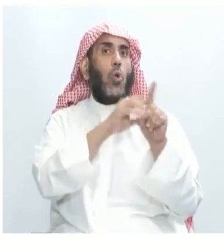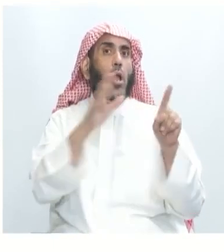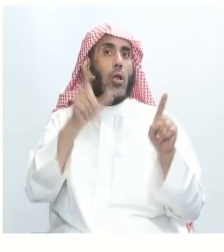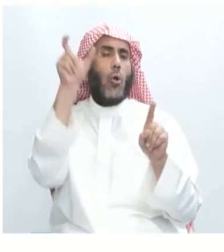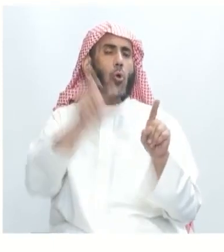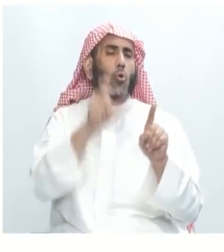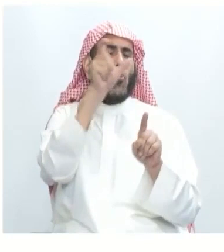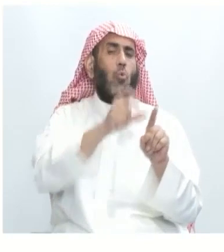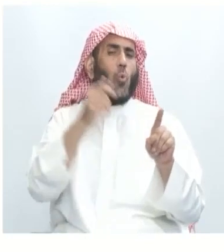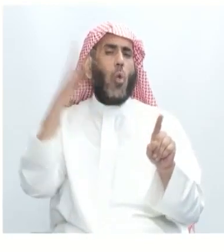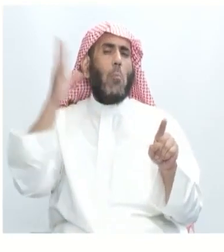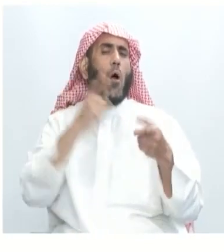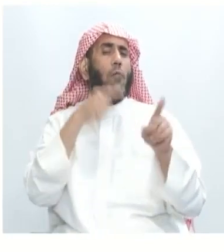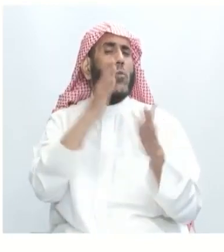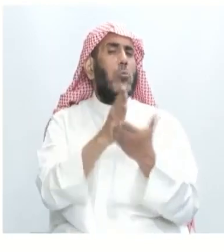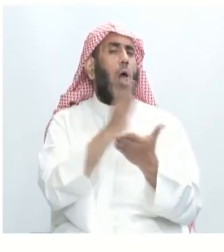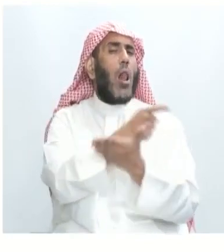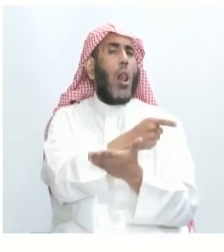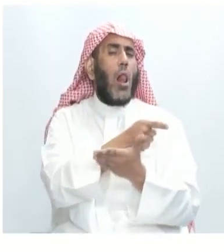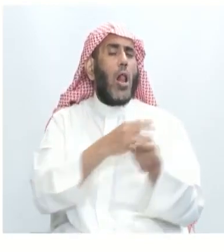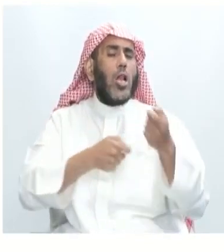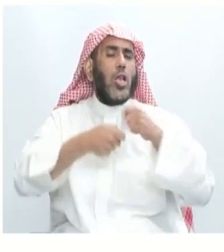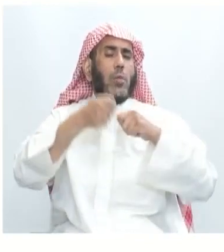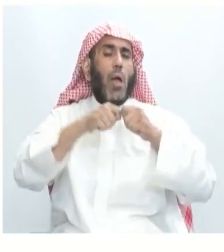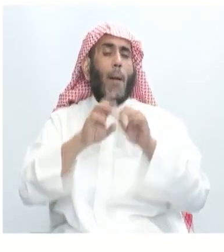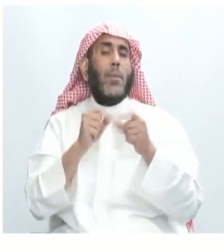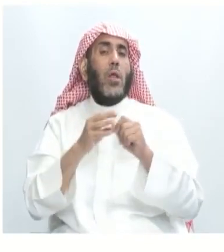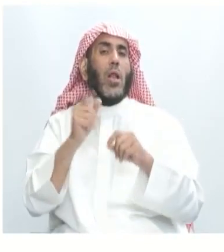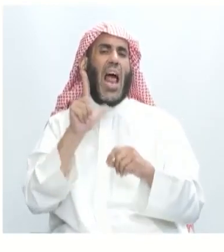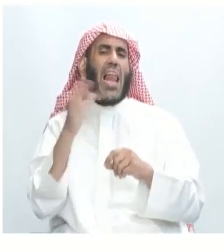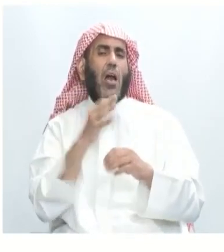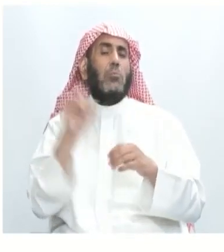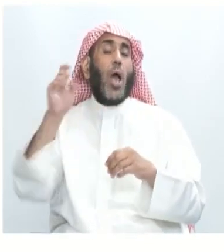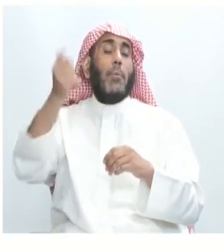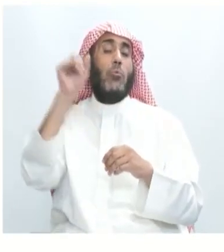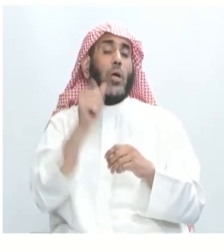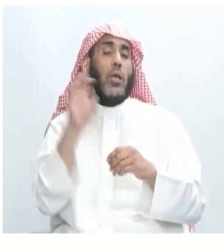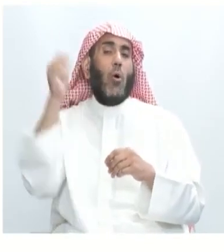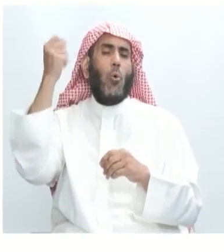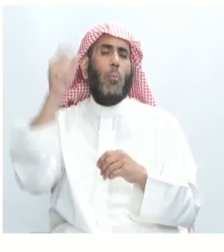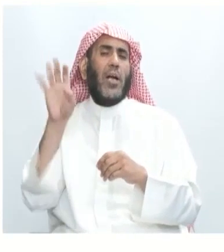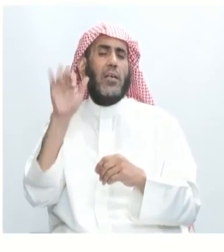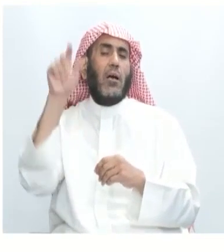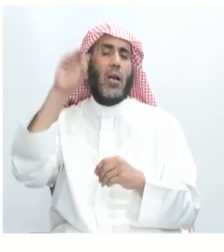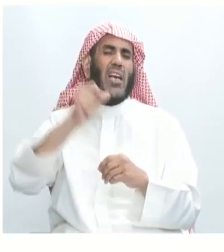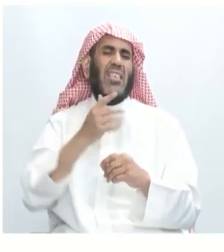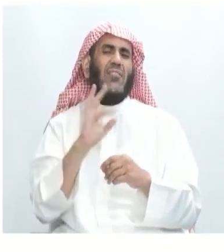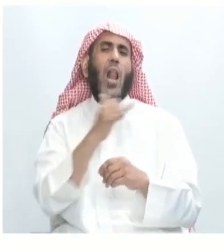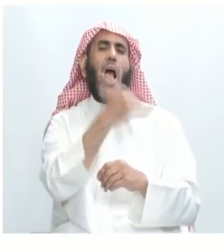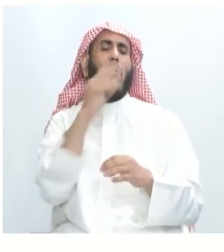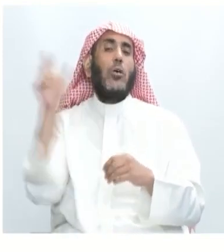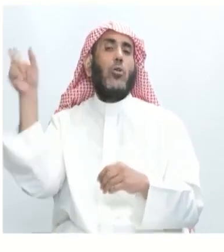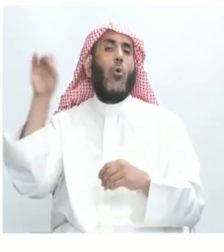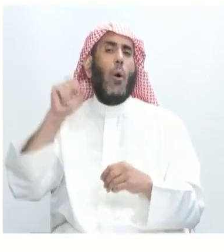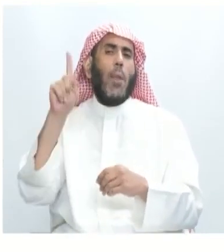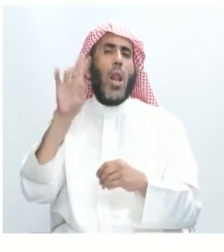مجاله او اشهر العلماء في مجال هذا او في مجال الكيمياء مثلا العرب جابر بن حيان وابو بكر الرازي من الغرب مثلا نوبل